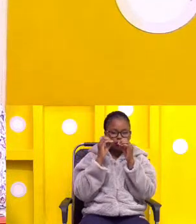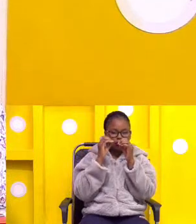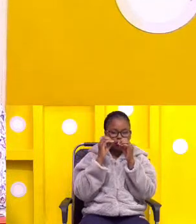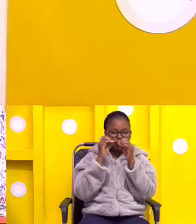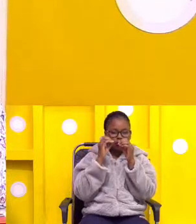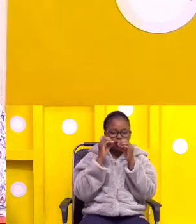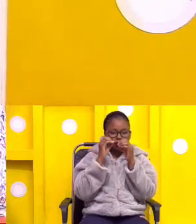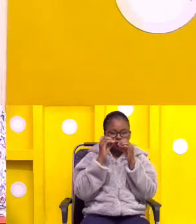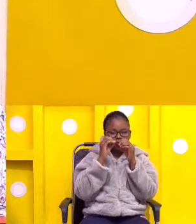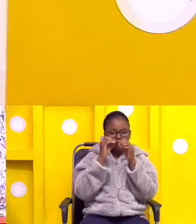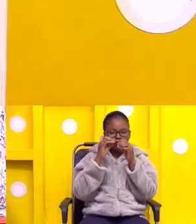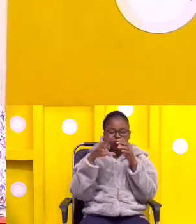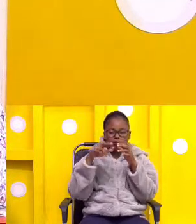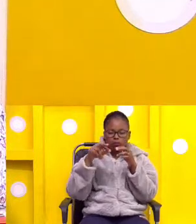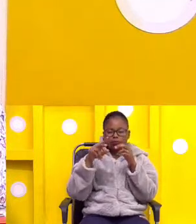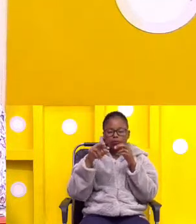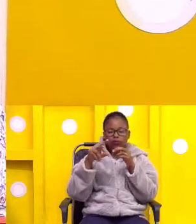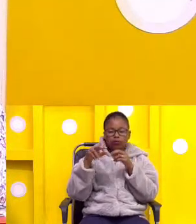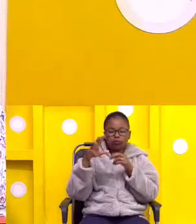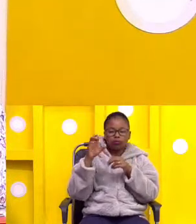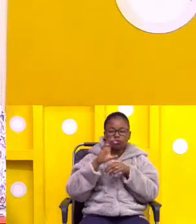maguro wa githi kanitha ini.